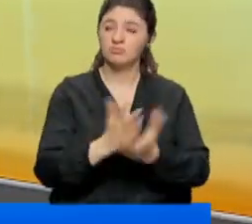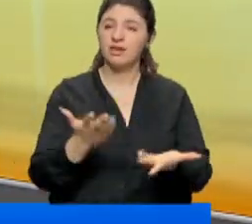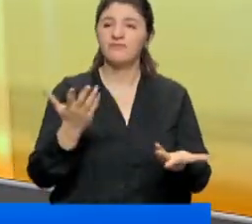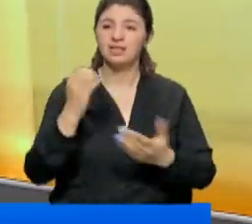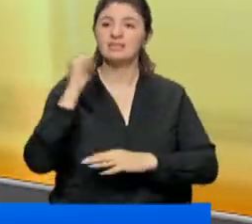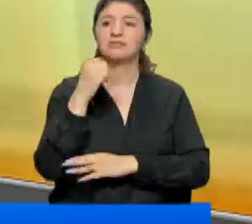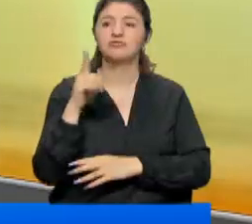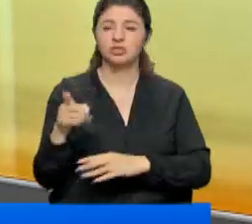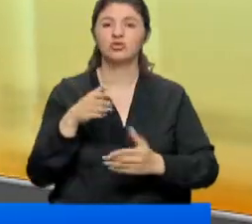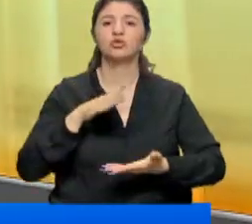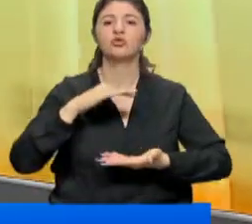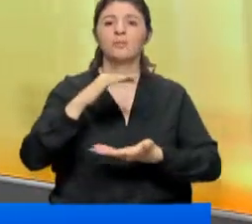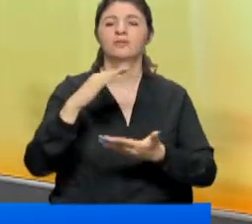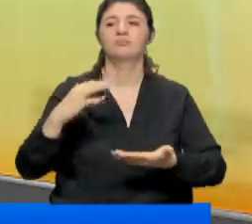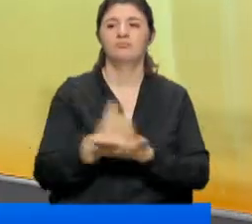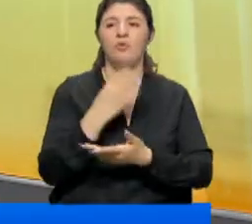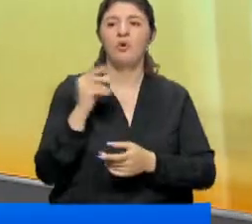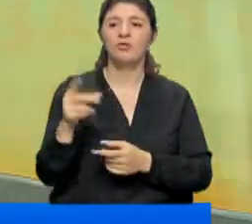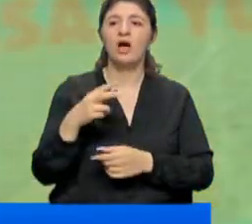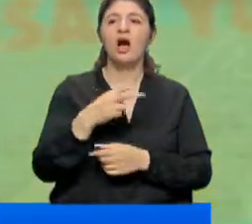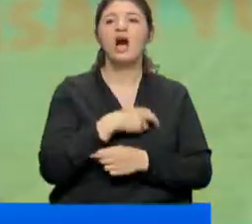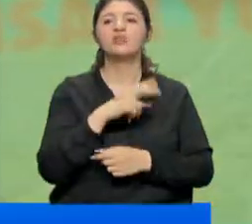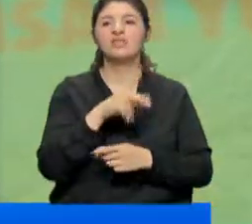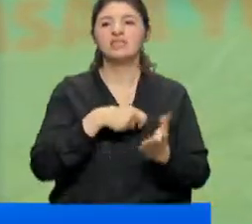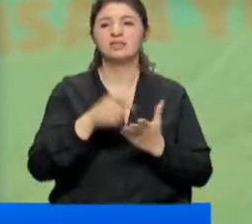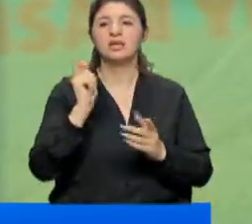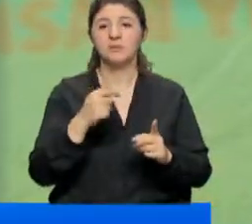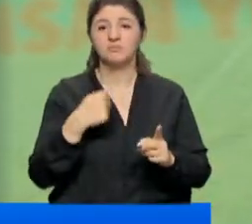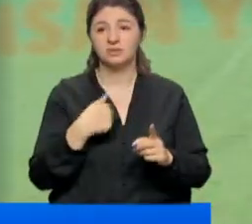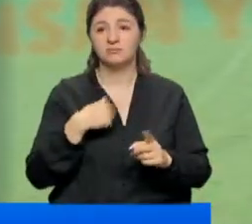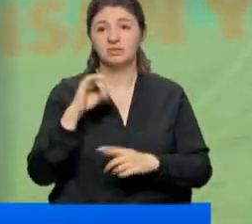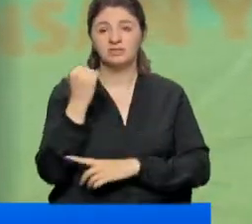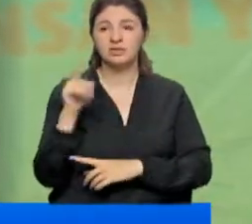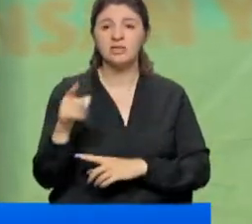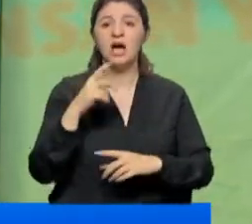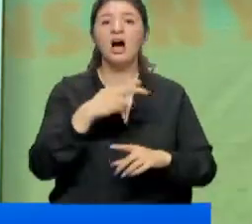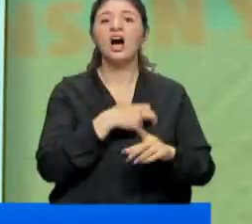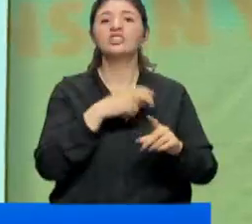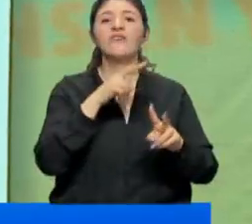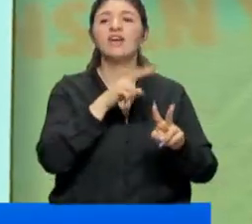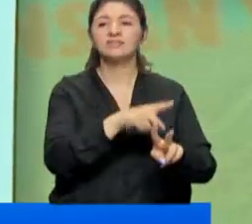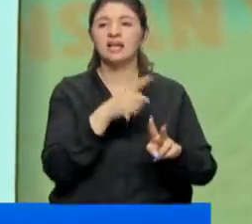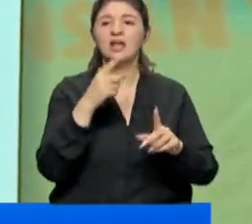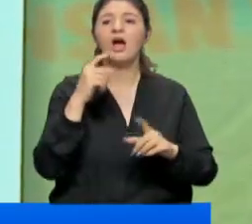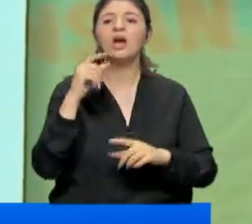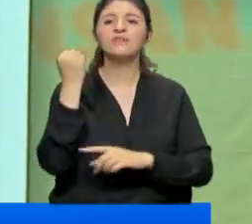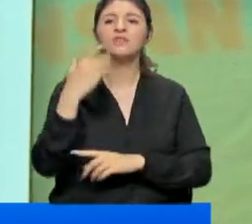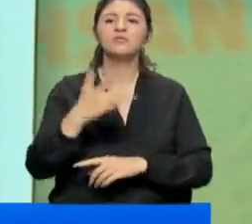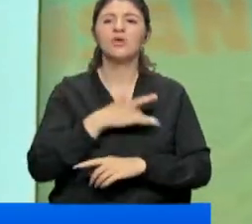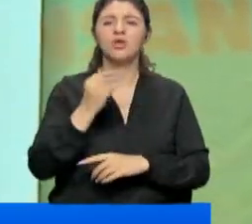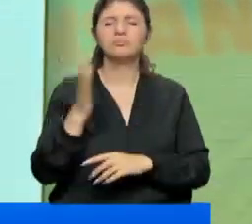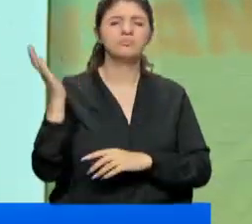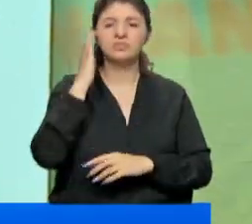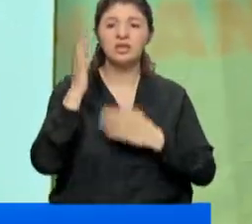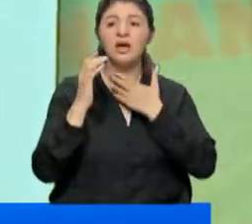ve Sivas kupanın Şampiyonu oldu Aşık Veysel'i sildiler bizim Sivas Aşık Veysel Sivas'ın gönlüne taht kurmuş bir